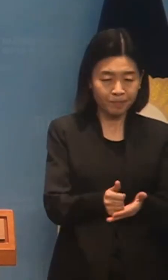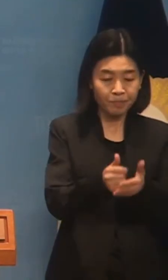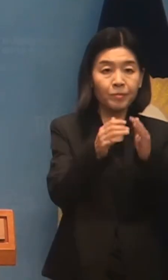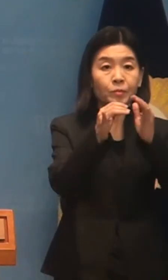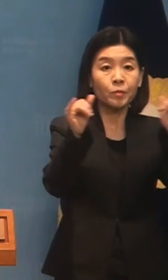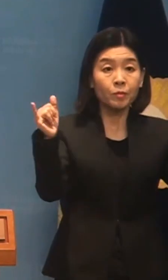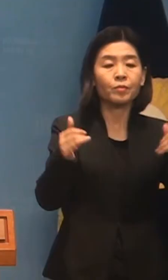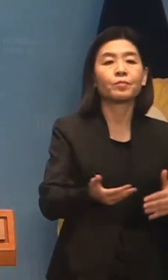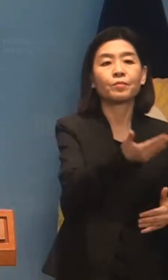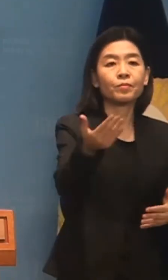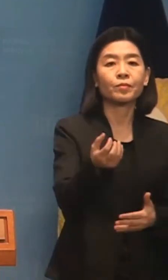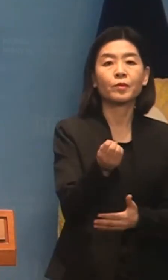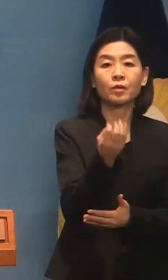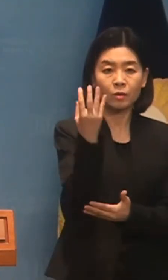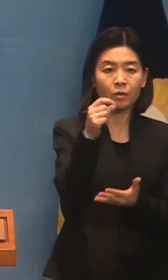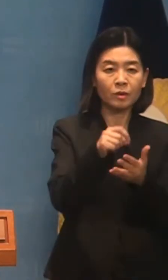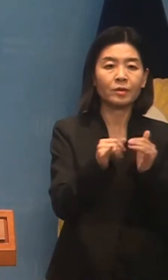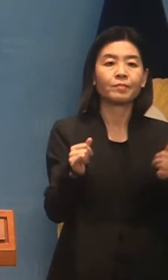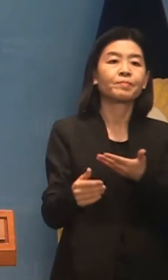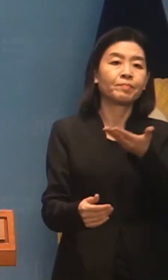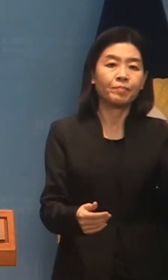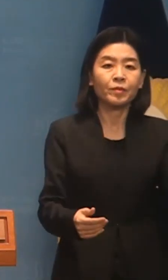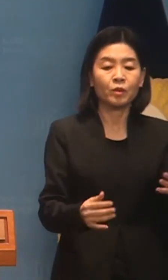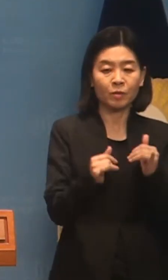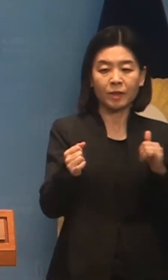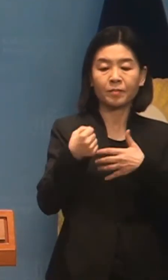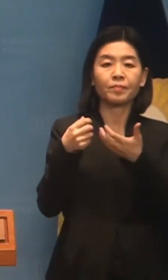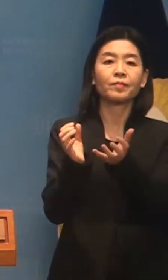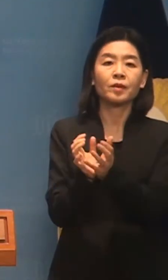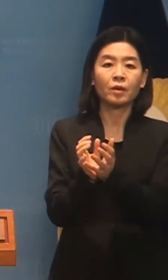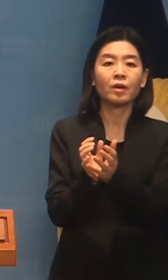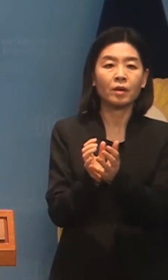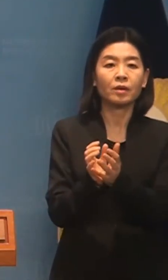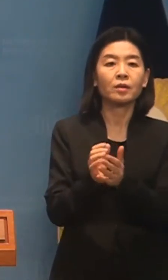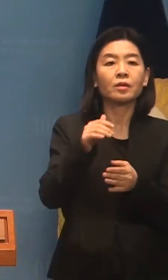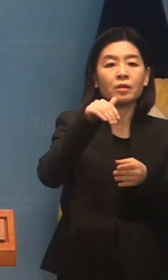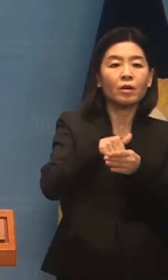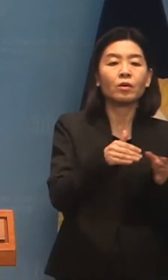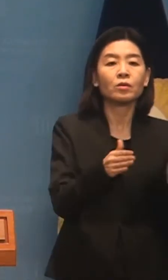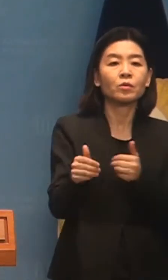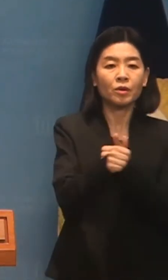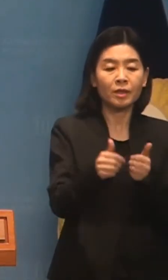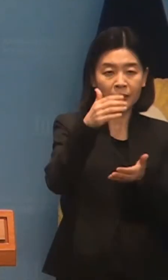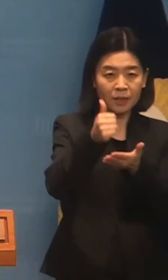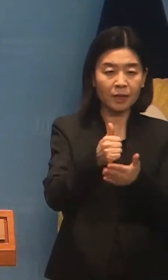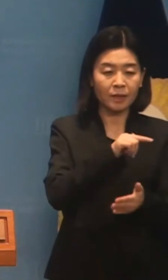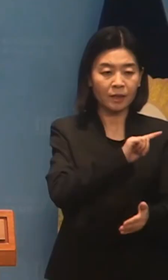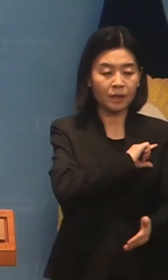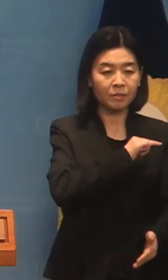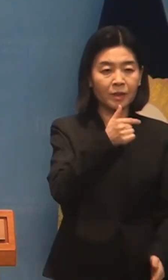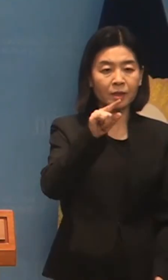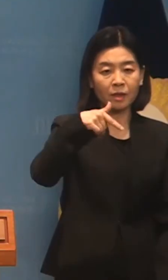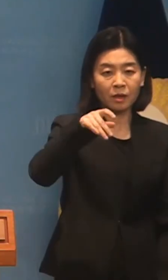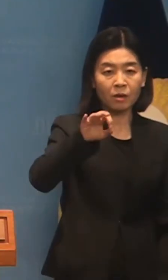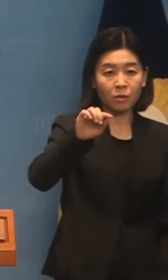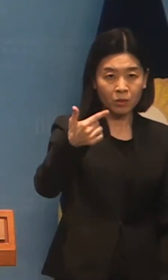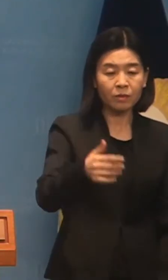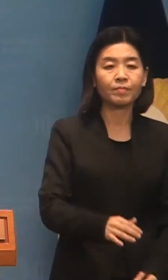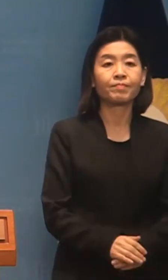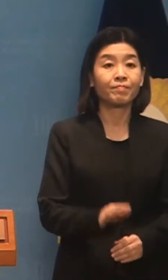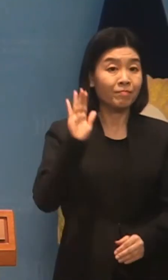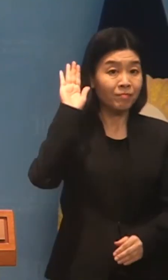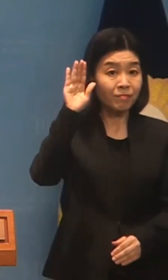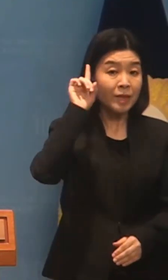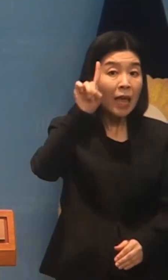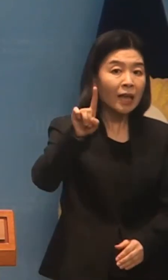국민 여러분 그리고 언론인 여러분, 국민의힘 공동선대위원장 나경원입니다. 드디어 내일이 대선입니다.